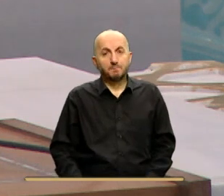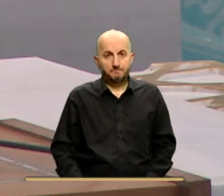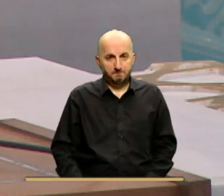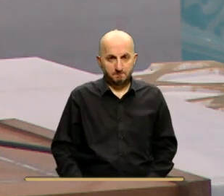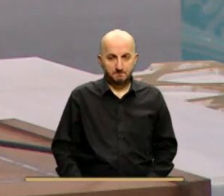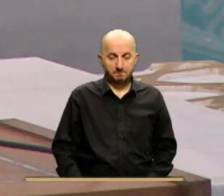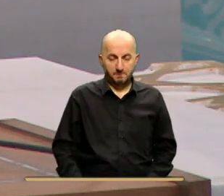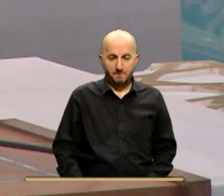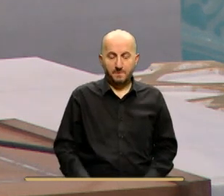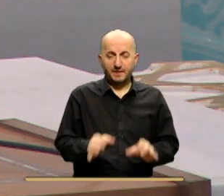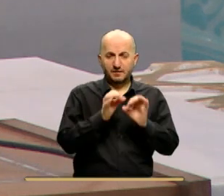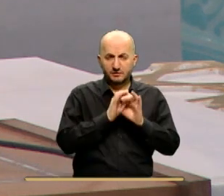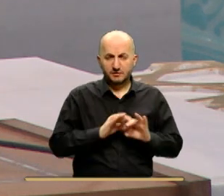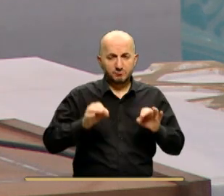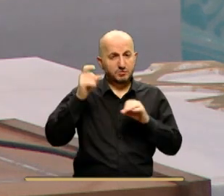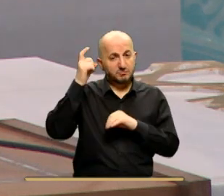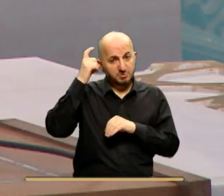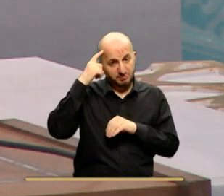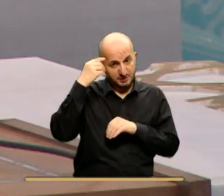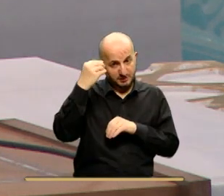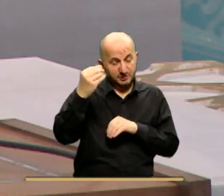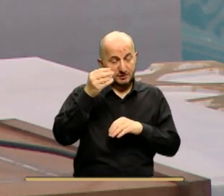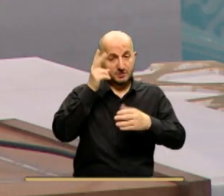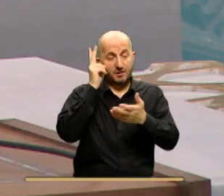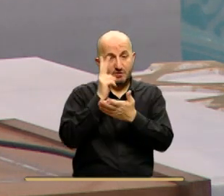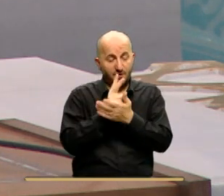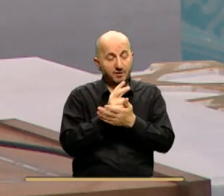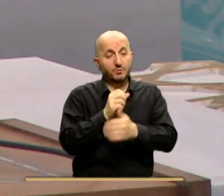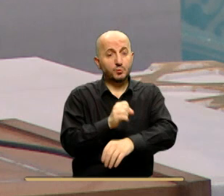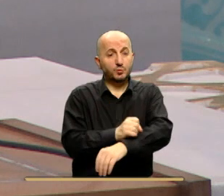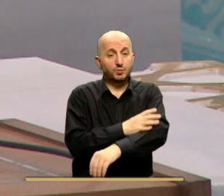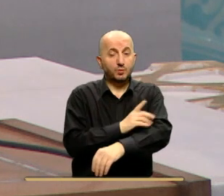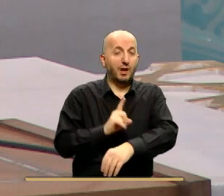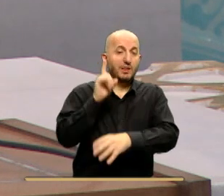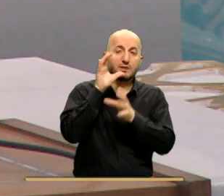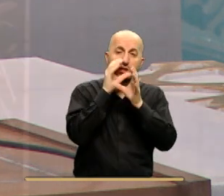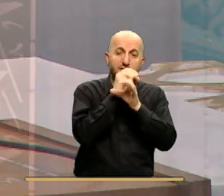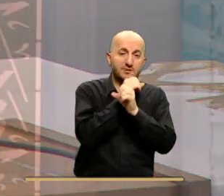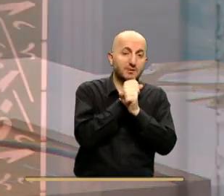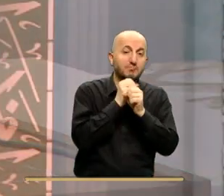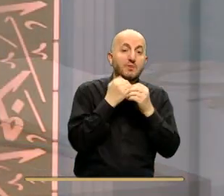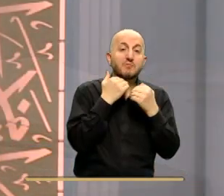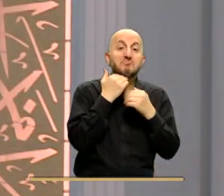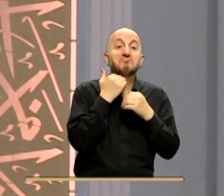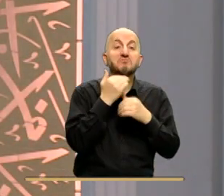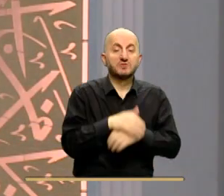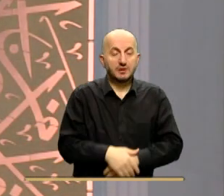bunlarda bulunan hiçbir bilgiyi, kararı, eğilimi, duyguyu Allah'tan gizlemek mümkün değildir.